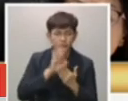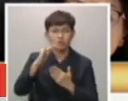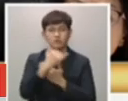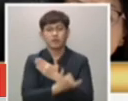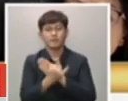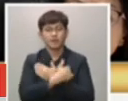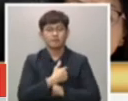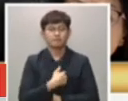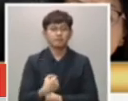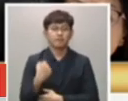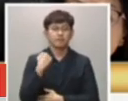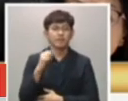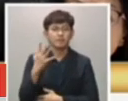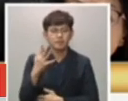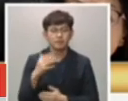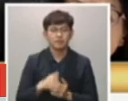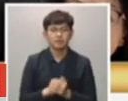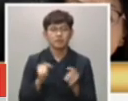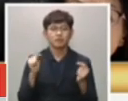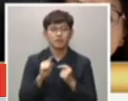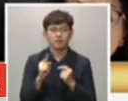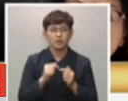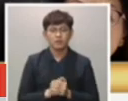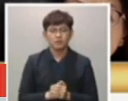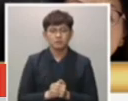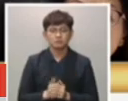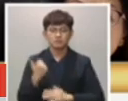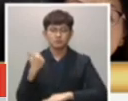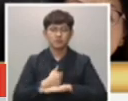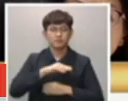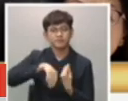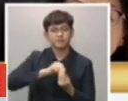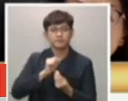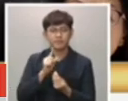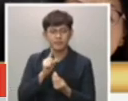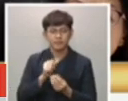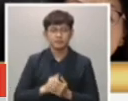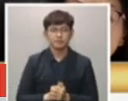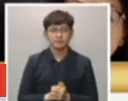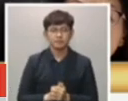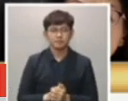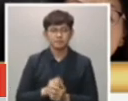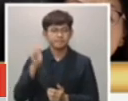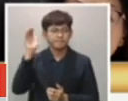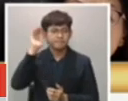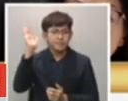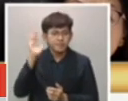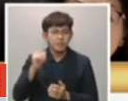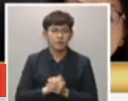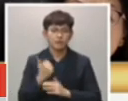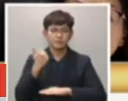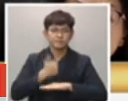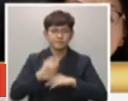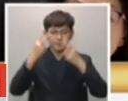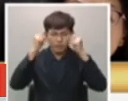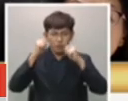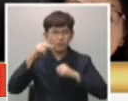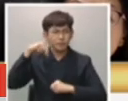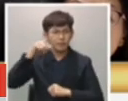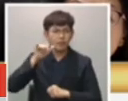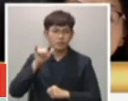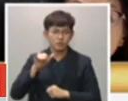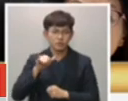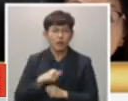เชื่อมั่นในศักยภาพของผู้นำทางเศรษฐกิจไม่เชื่อว่าพลเอกประยุทธ์จะสามารถพลิกฟื้นระบบเศรษฐ